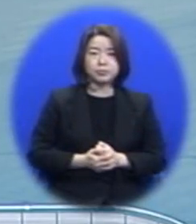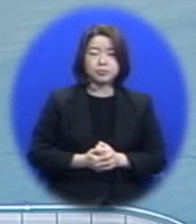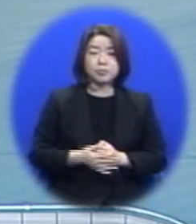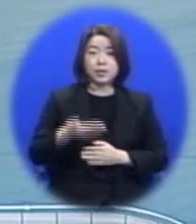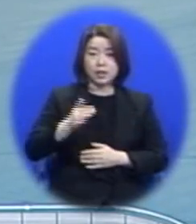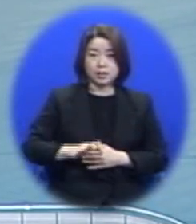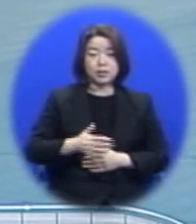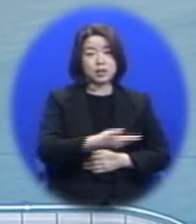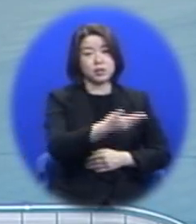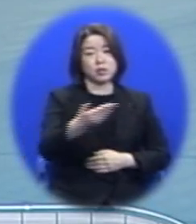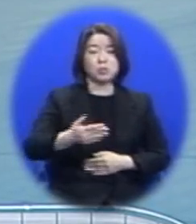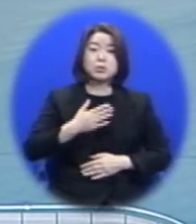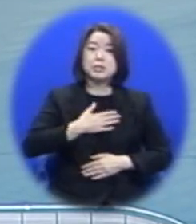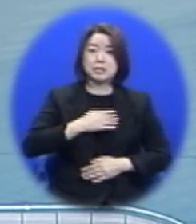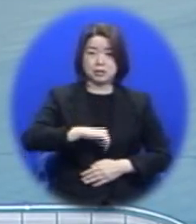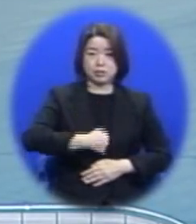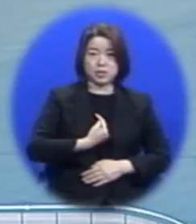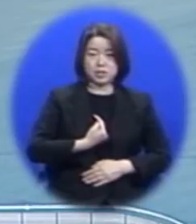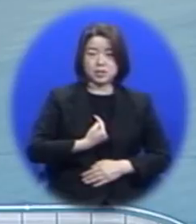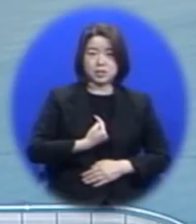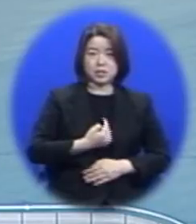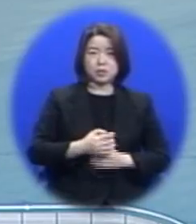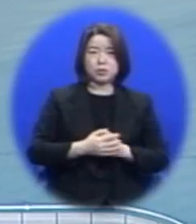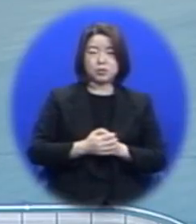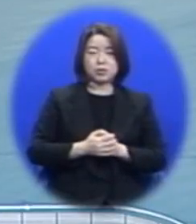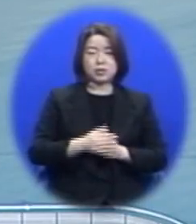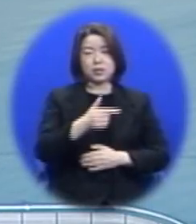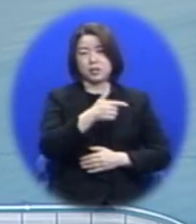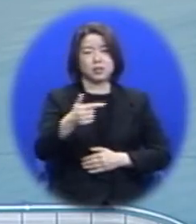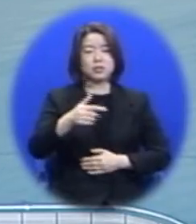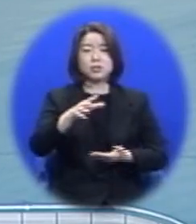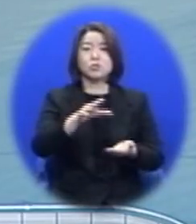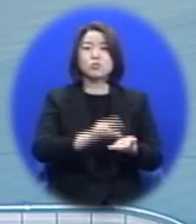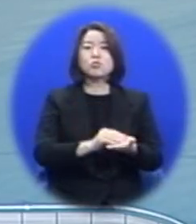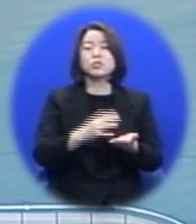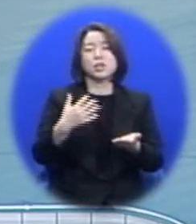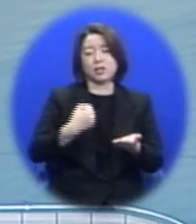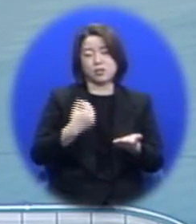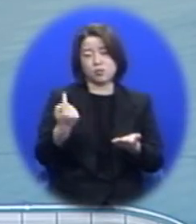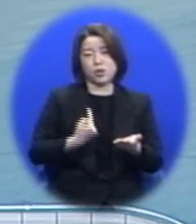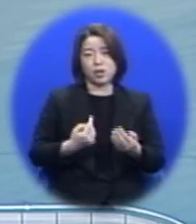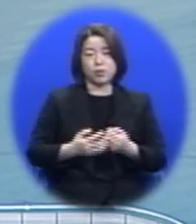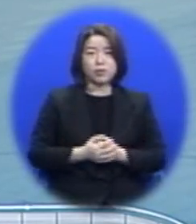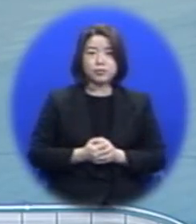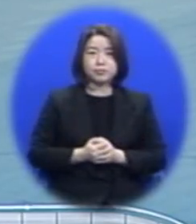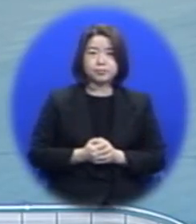근데 여러분 이것은 저 자신에게 큰 숙제를 가져다 주는 것이었어요.